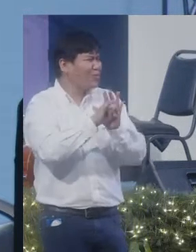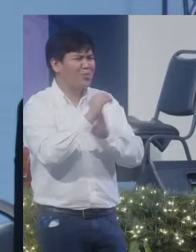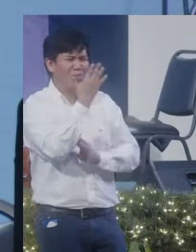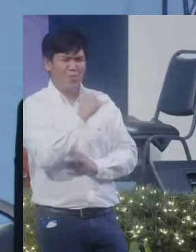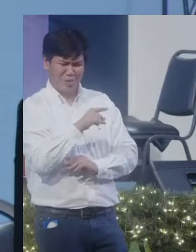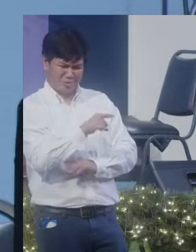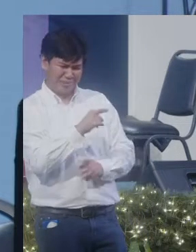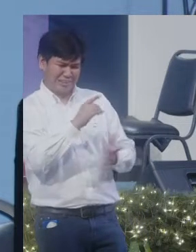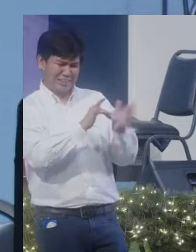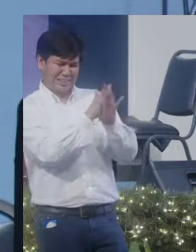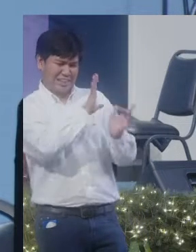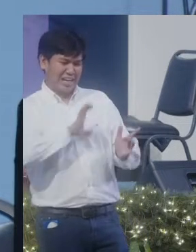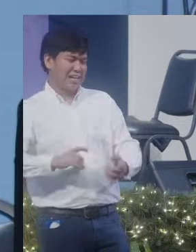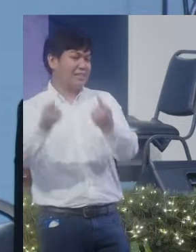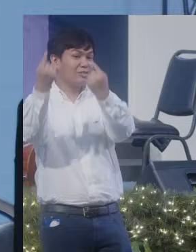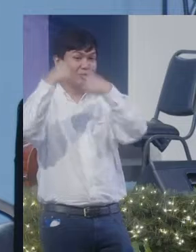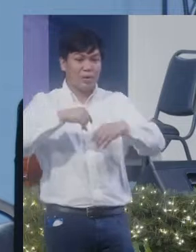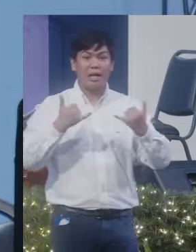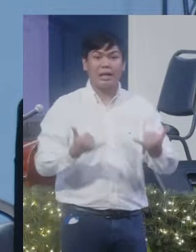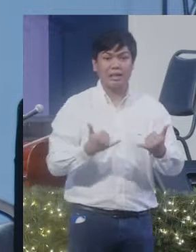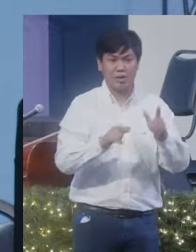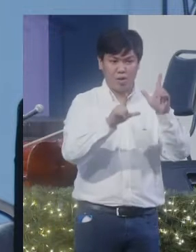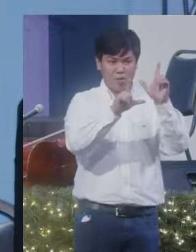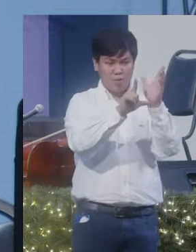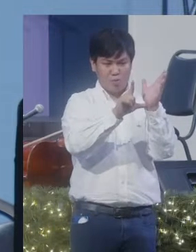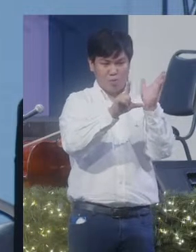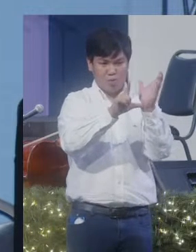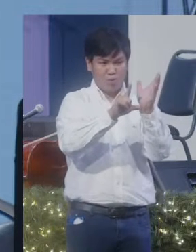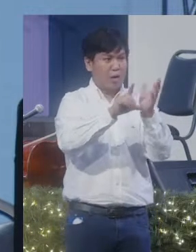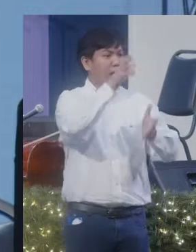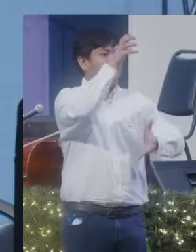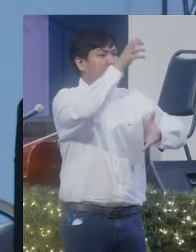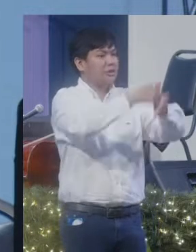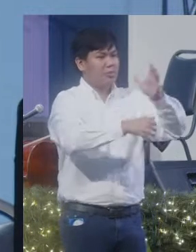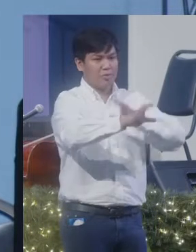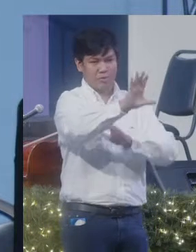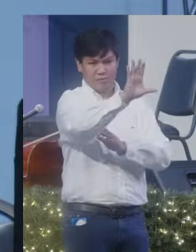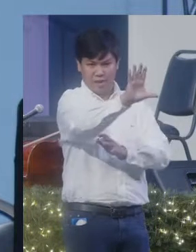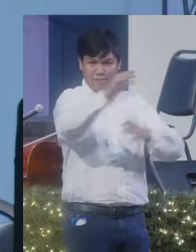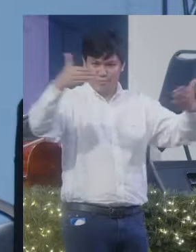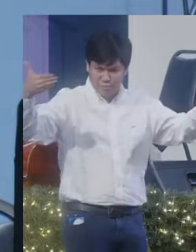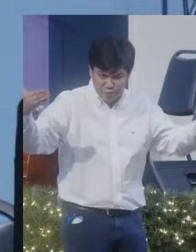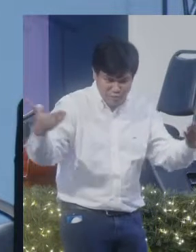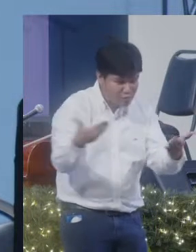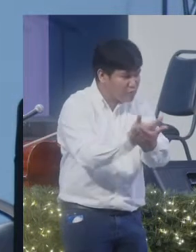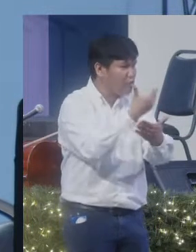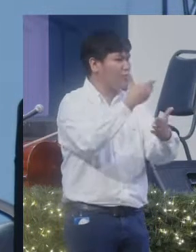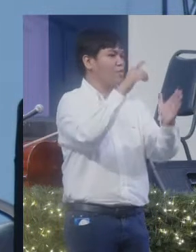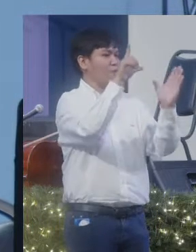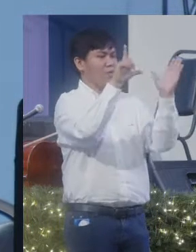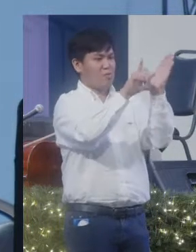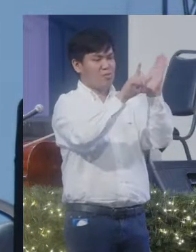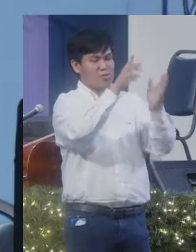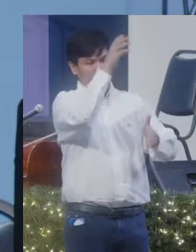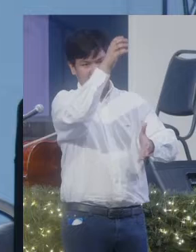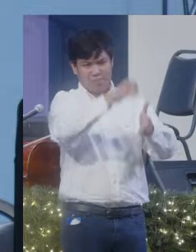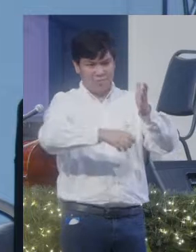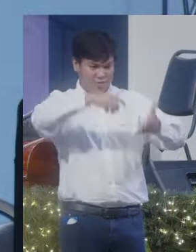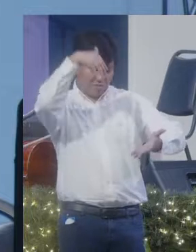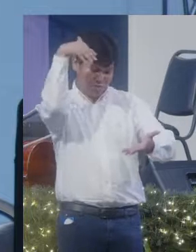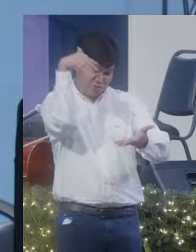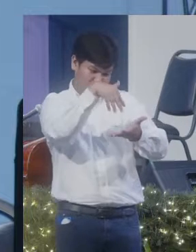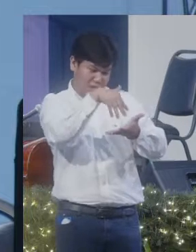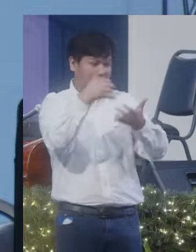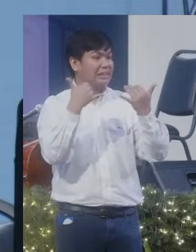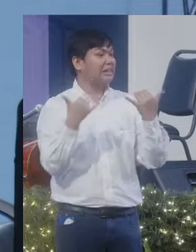tayo ngayon naroon sa chapter 5 na po, isang bagong chapter po sa Gospel of Luke. At